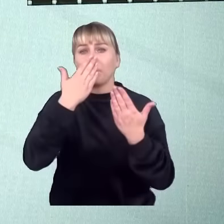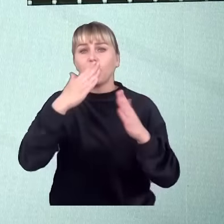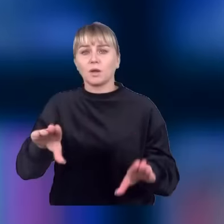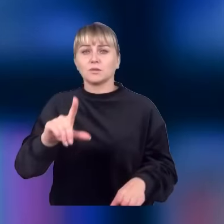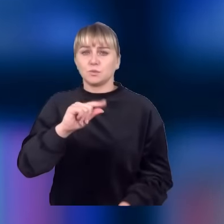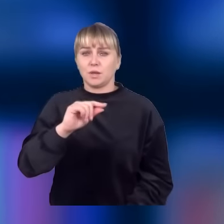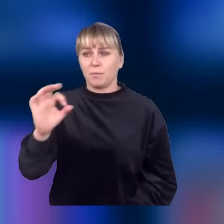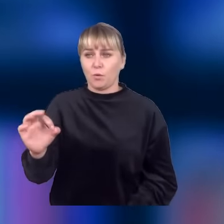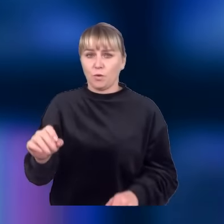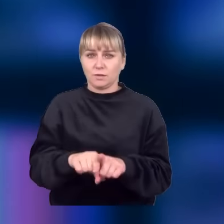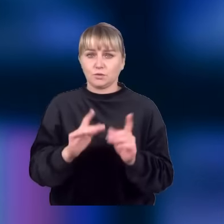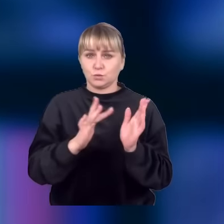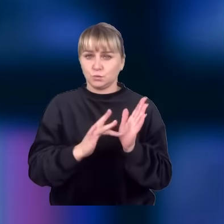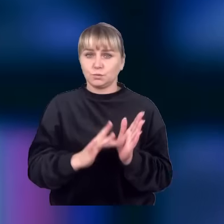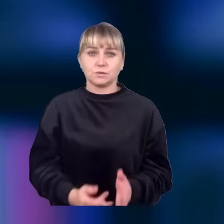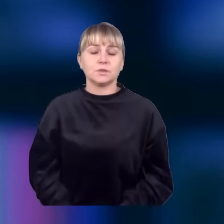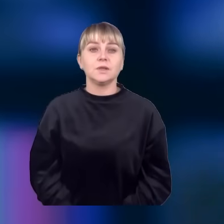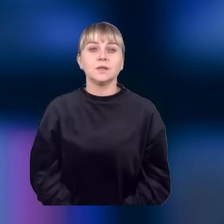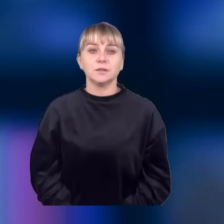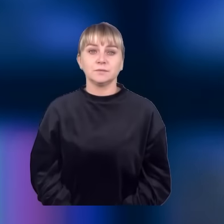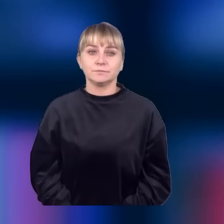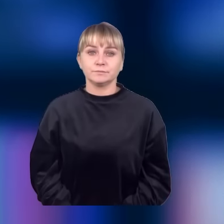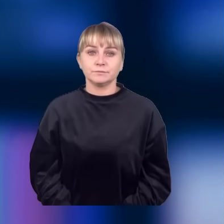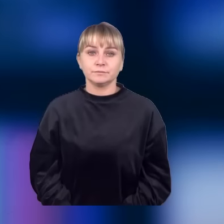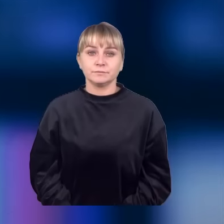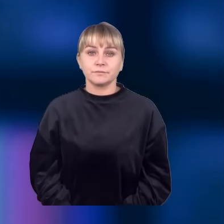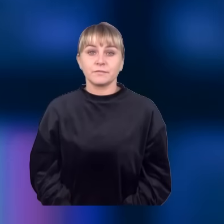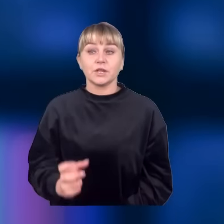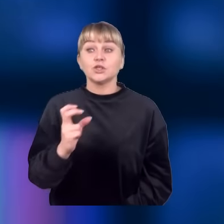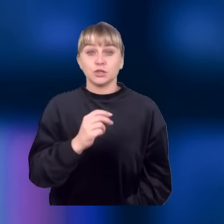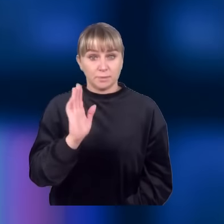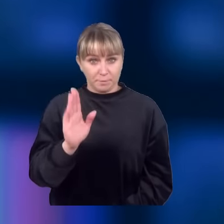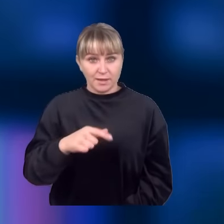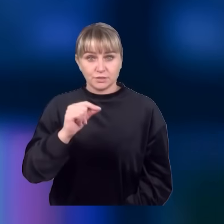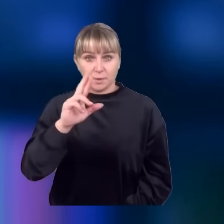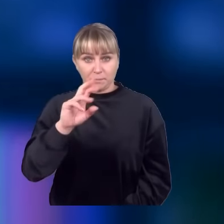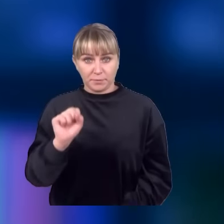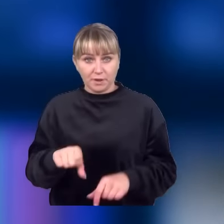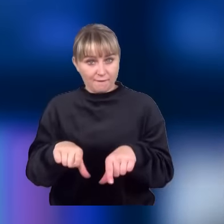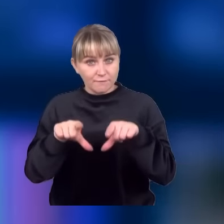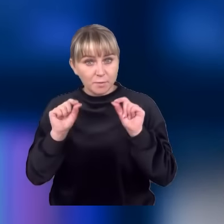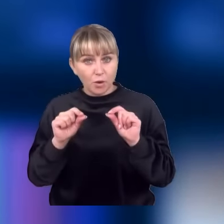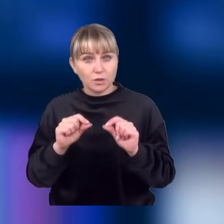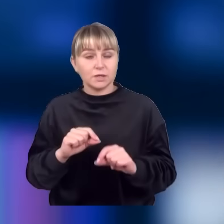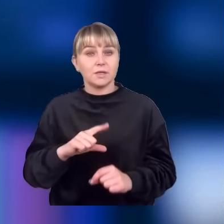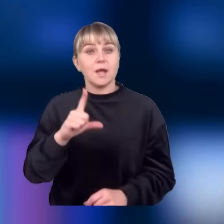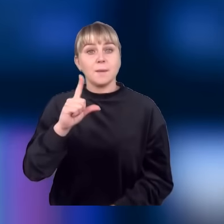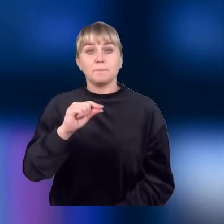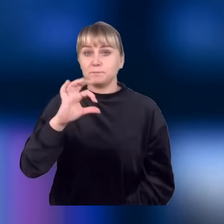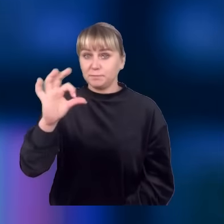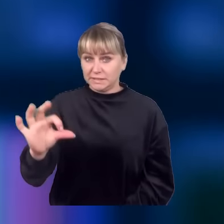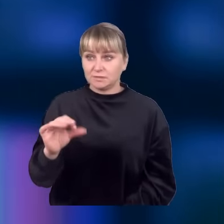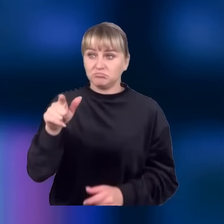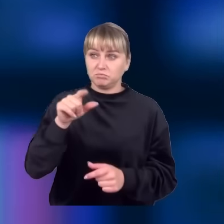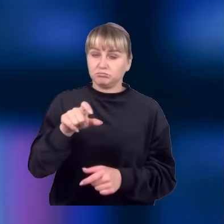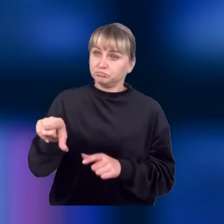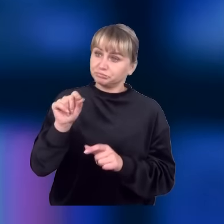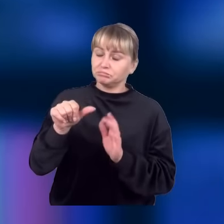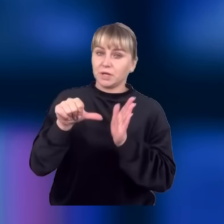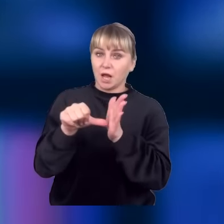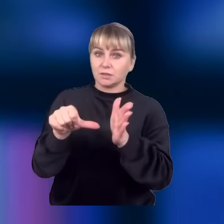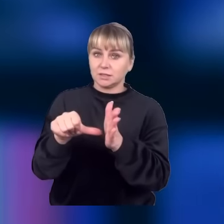i Tusk. Czy odbędą się prawybory w Prawie i Sprawiedliwości dotyczące kandydata na prezydenta? O to był